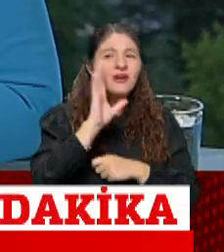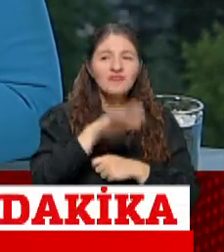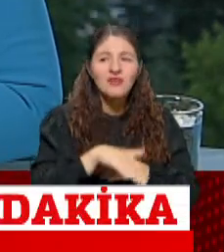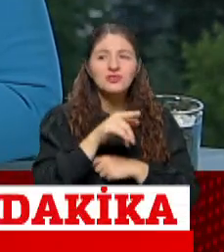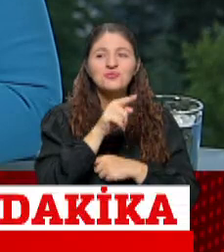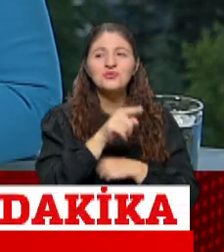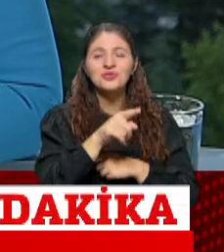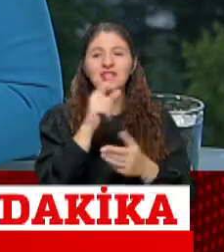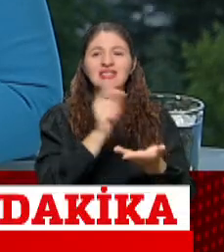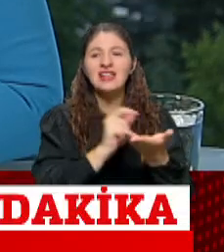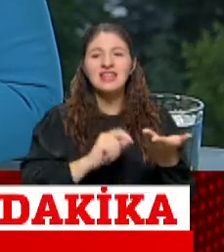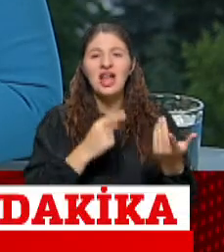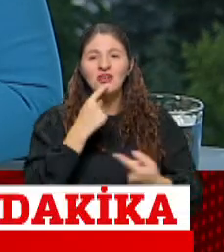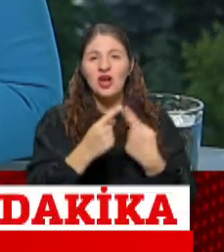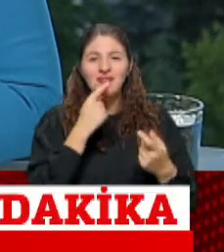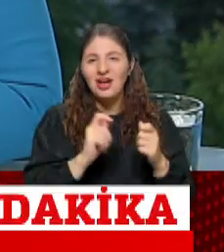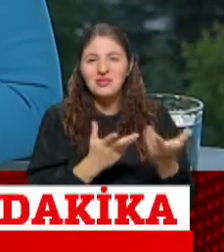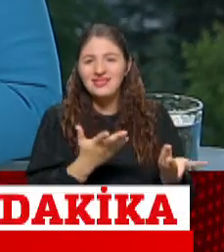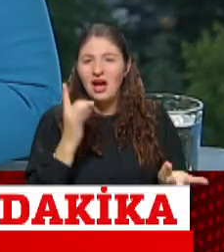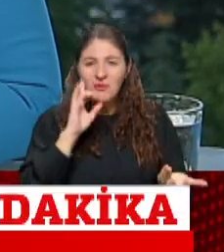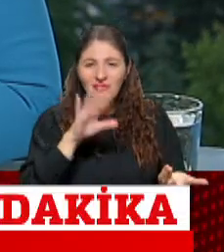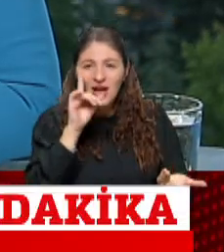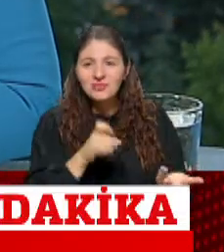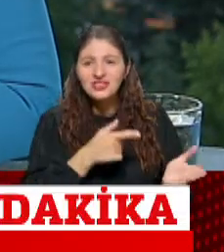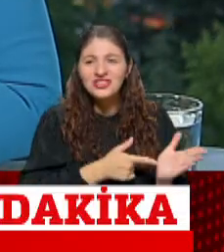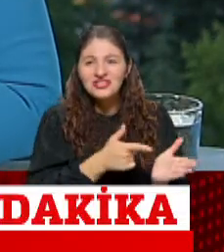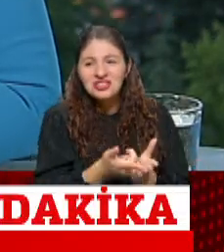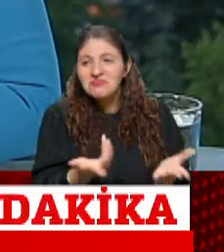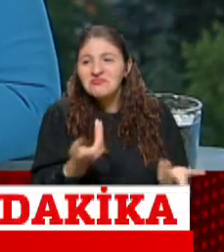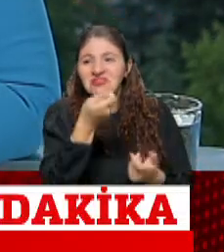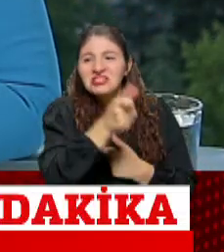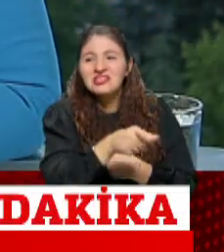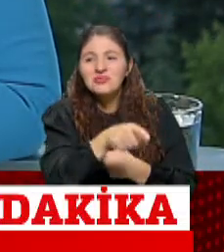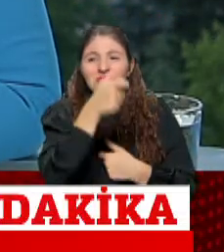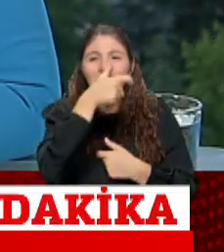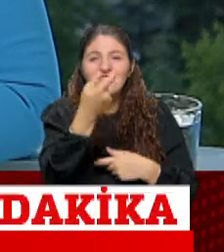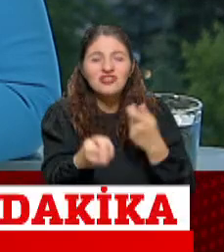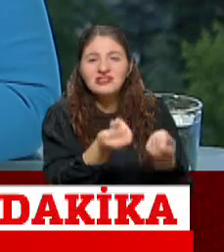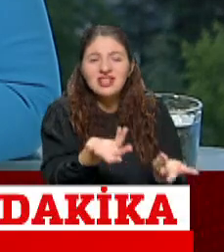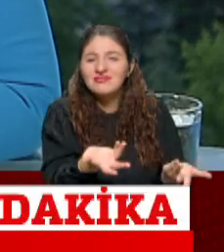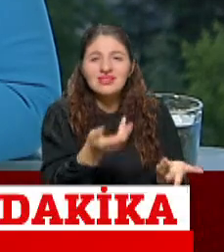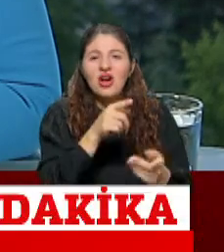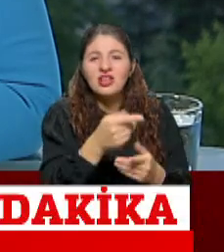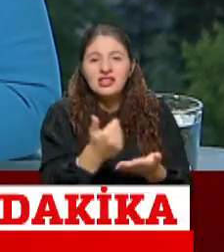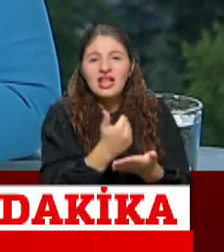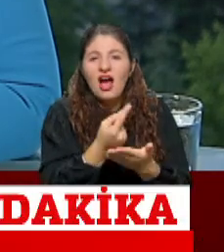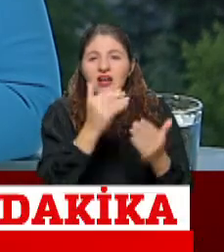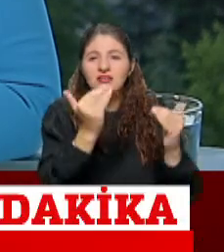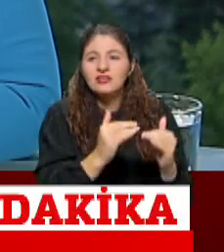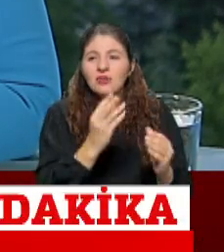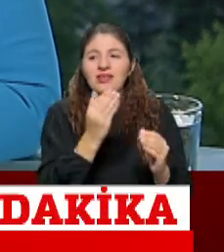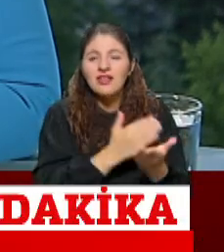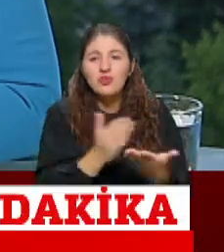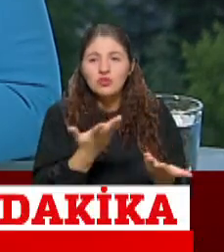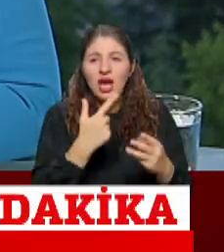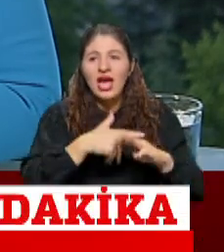Bu yazarın bahsettiklerinden haberi var mı çiftçinin, işçinin, bu ülkede çalışanın? Onların gelirleri azalmaya devam